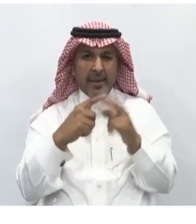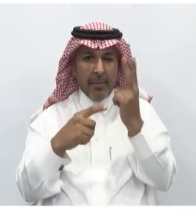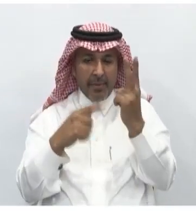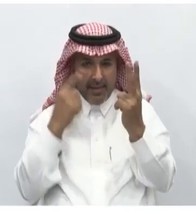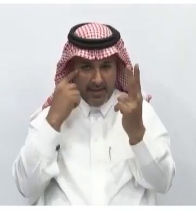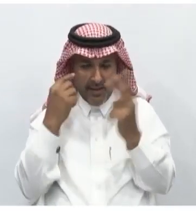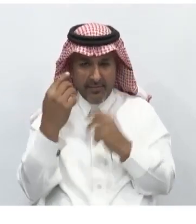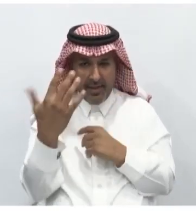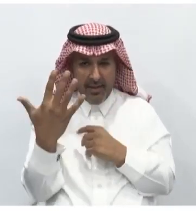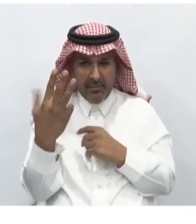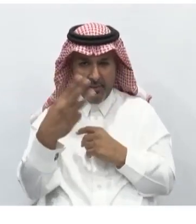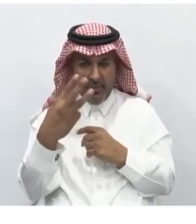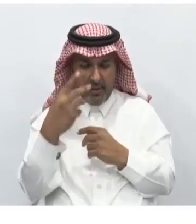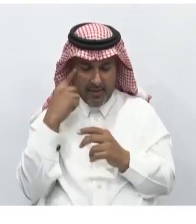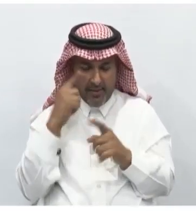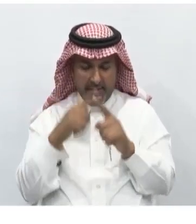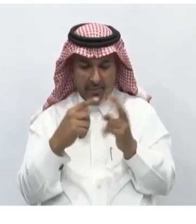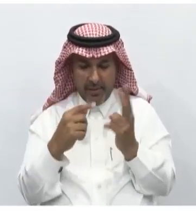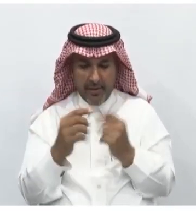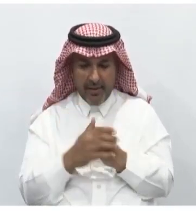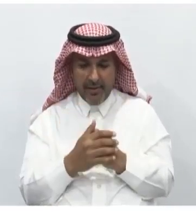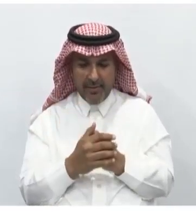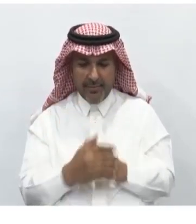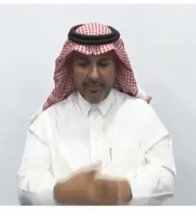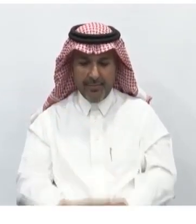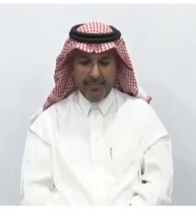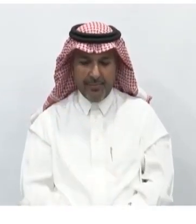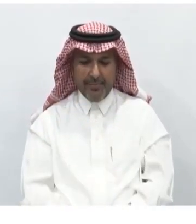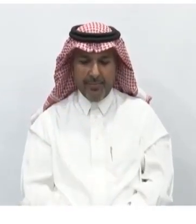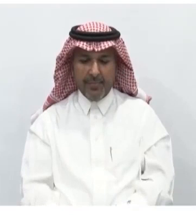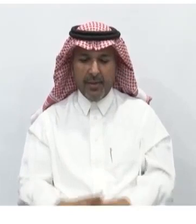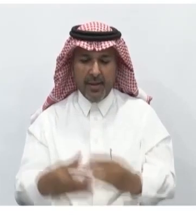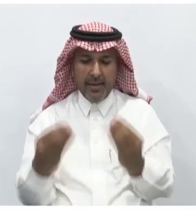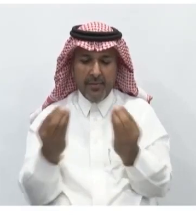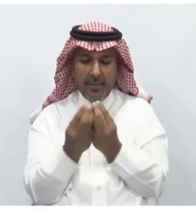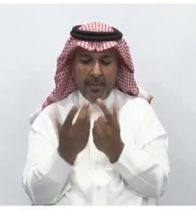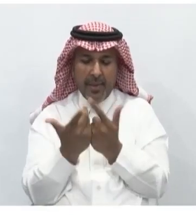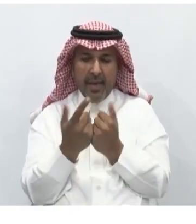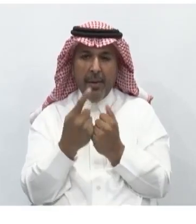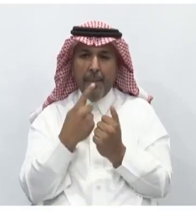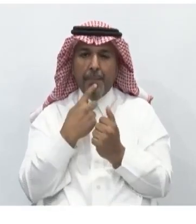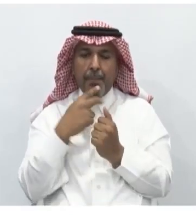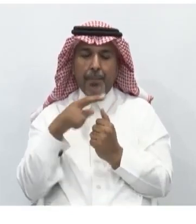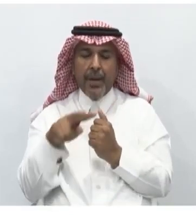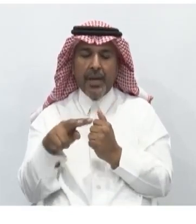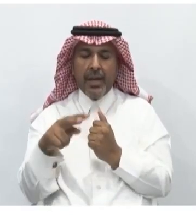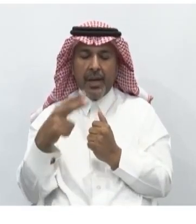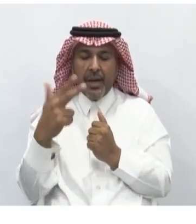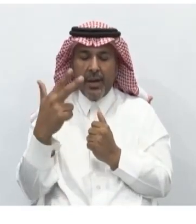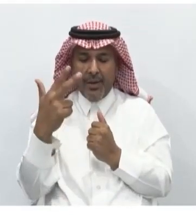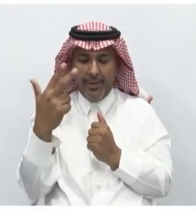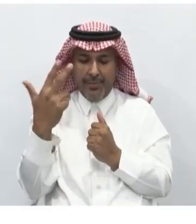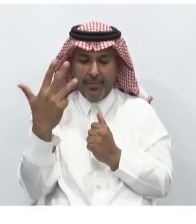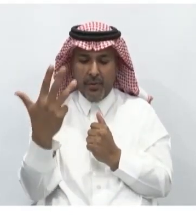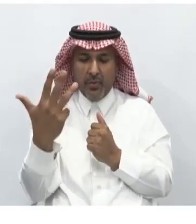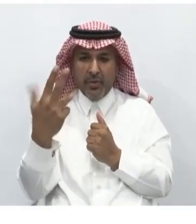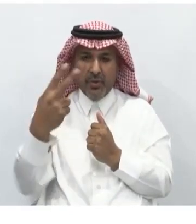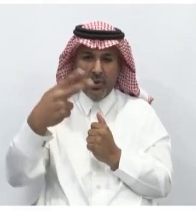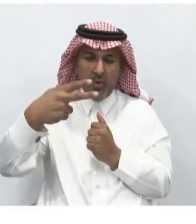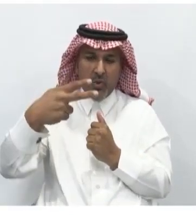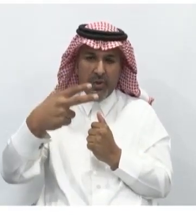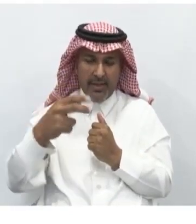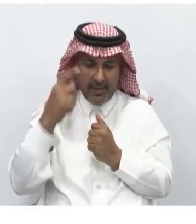في الـ 35.45. نستخرج الناتج في بين القوسين ثم نجمعهم بالـ 58 سيعطيني